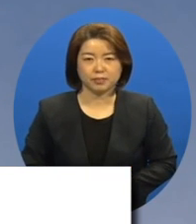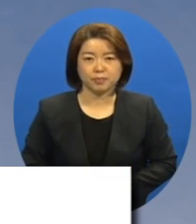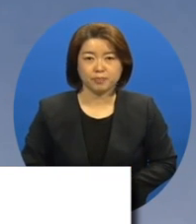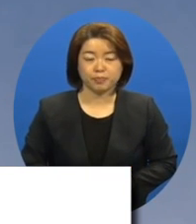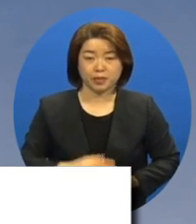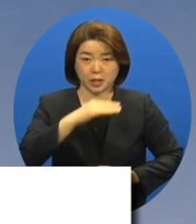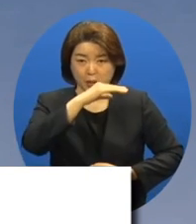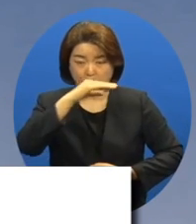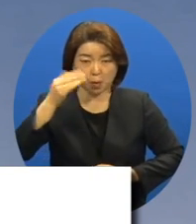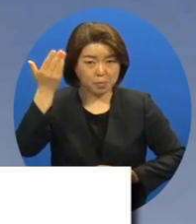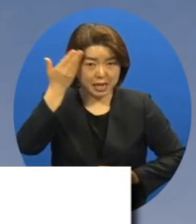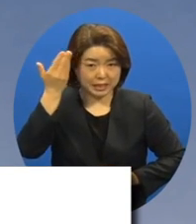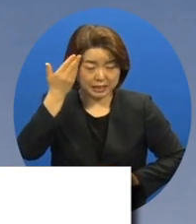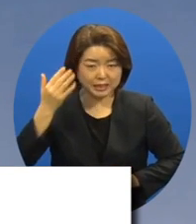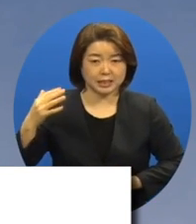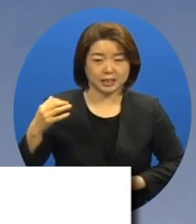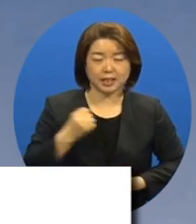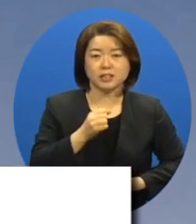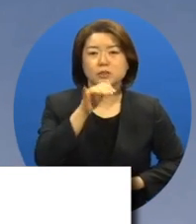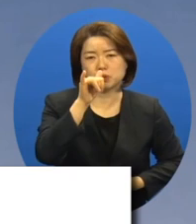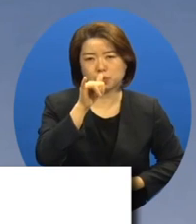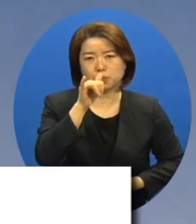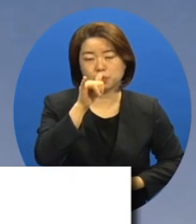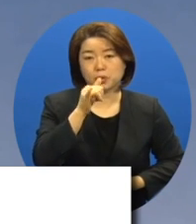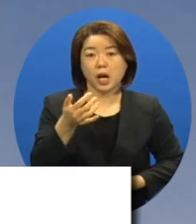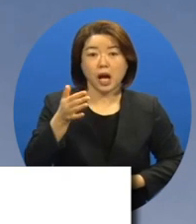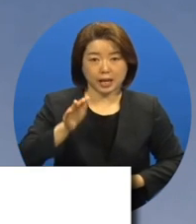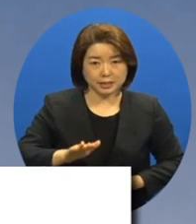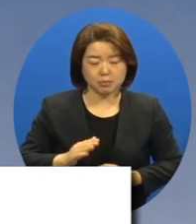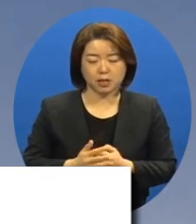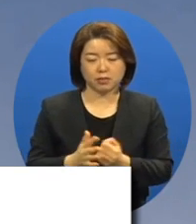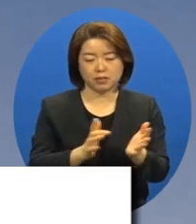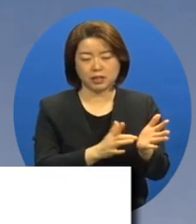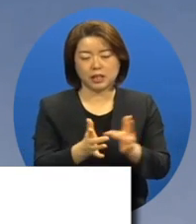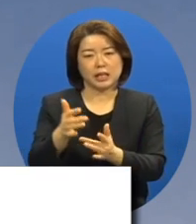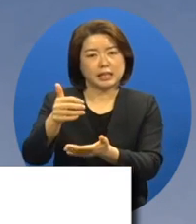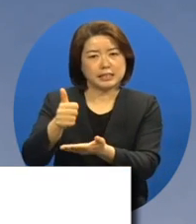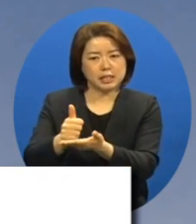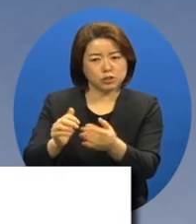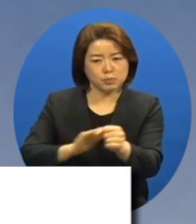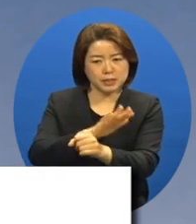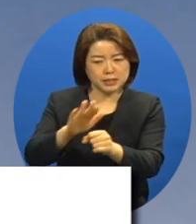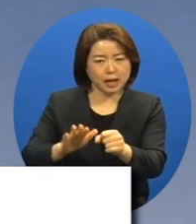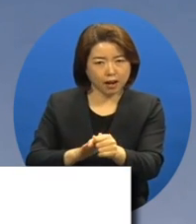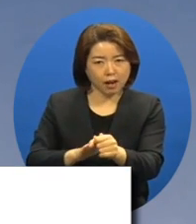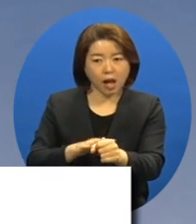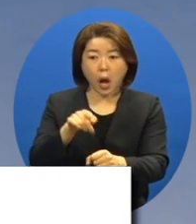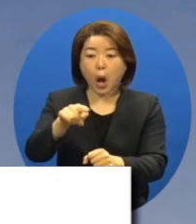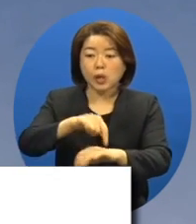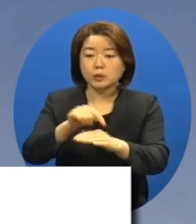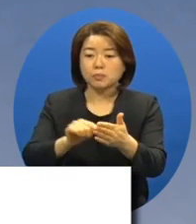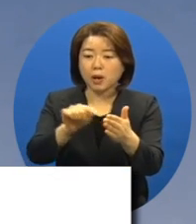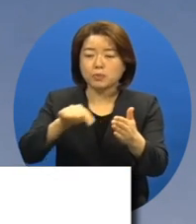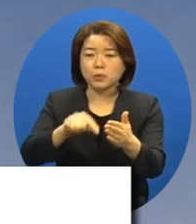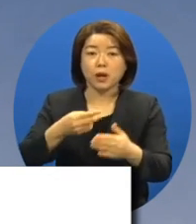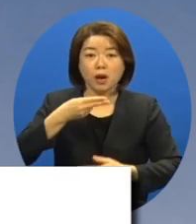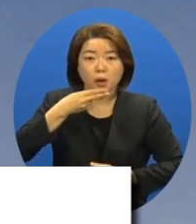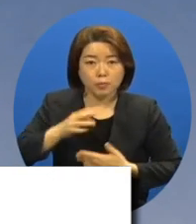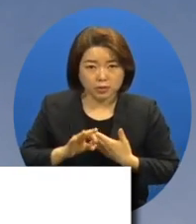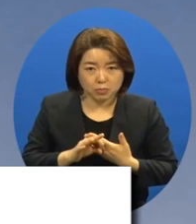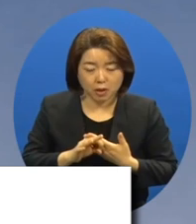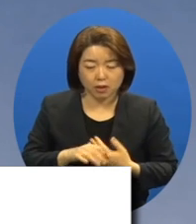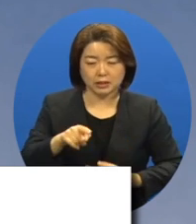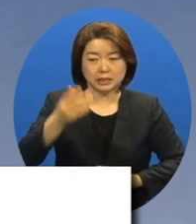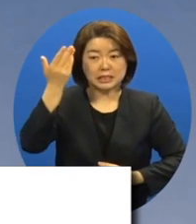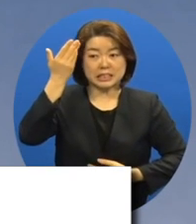올바른 지식을 가지긴 했는데 예수님의 사랑이 그 마음에 있지 않아야 한다면 그러면 그